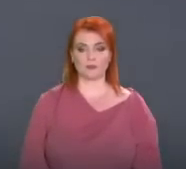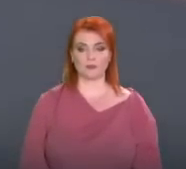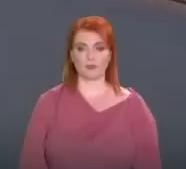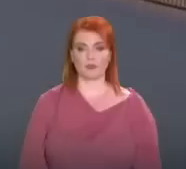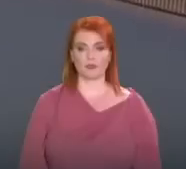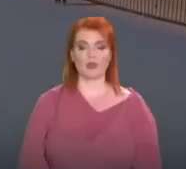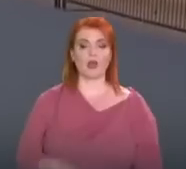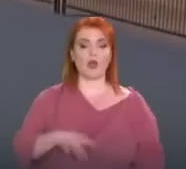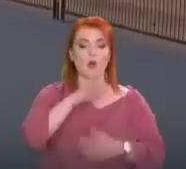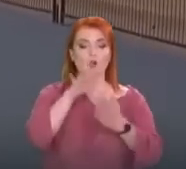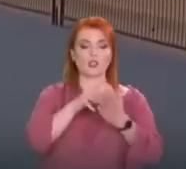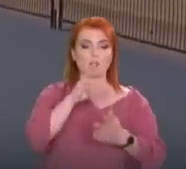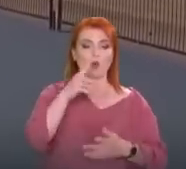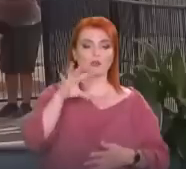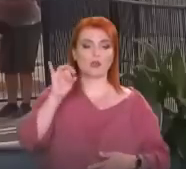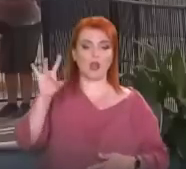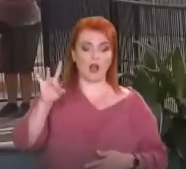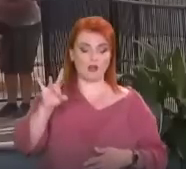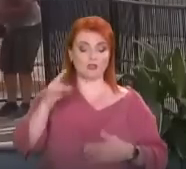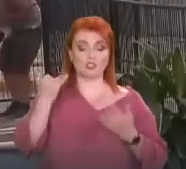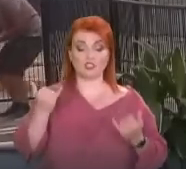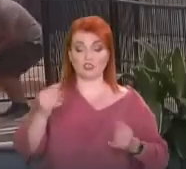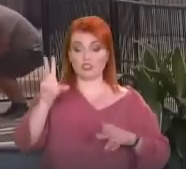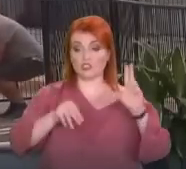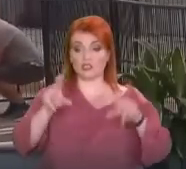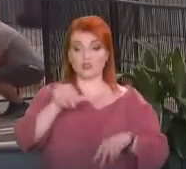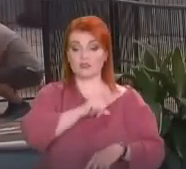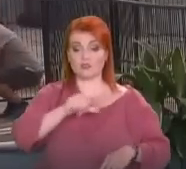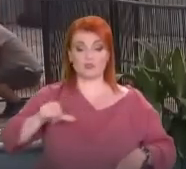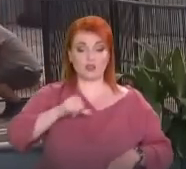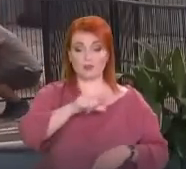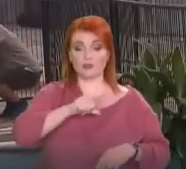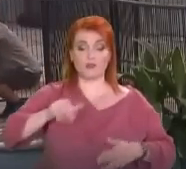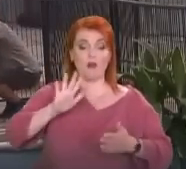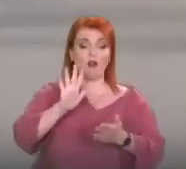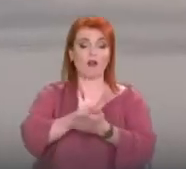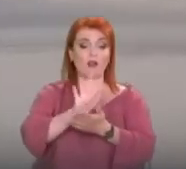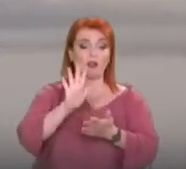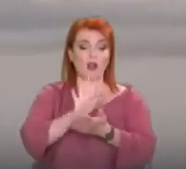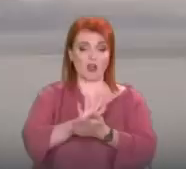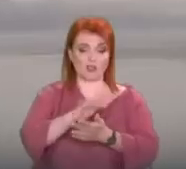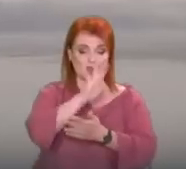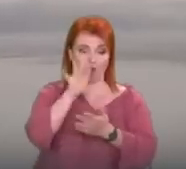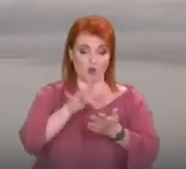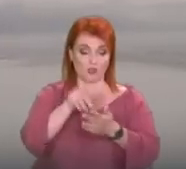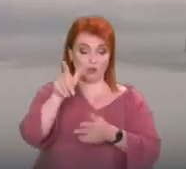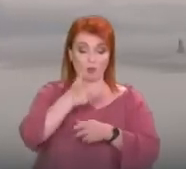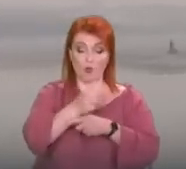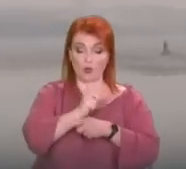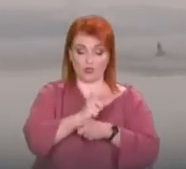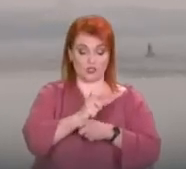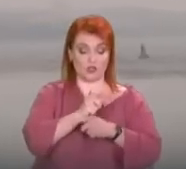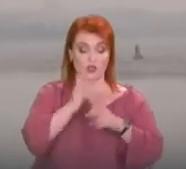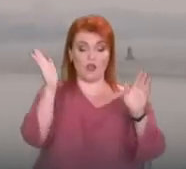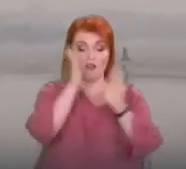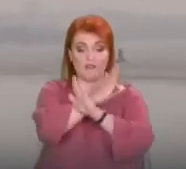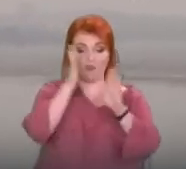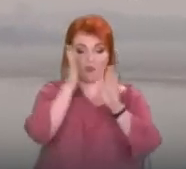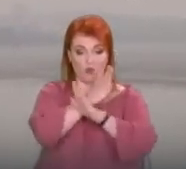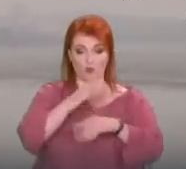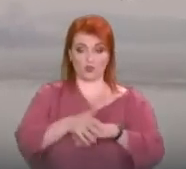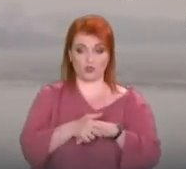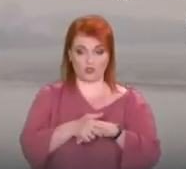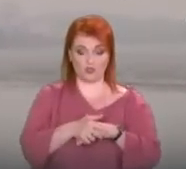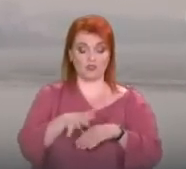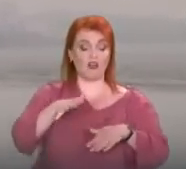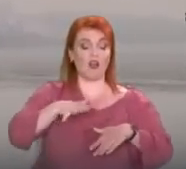Montrealul a devenit cel mai poluat oraș din lume din cauza fumului provocat de incendiile forestiere încă active în Canada. O avertizare în acest sens a